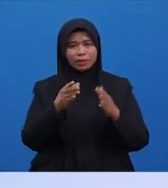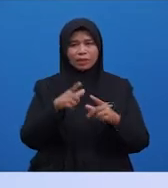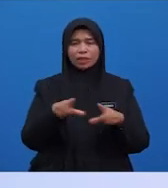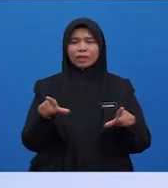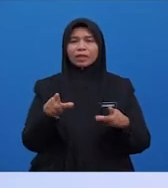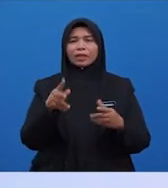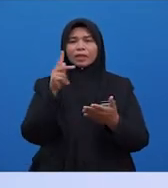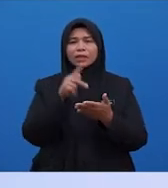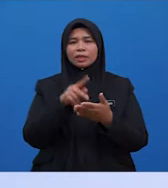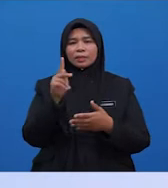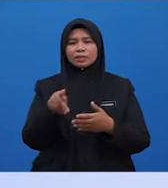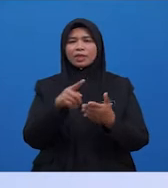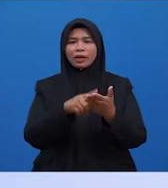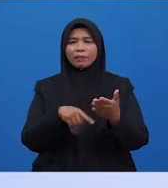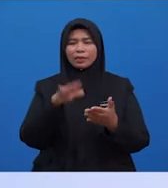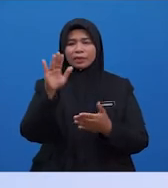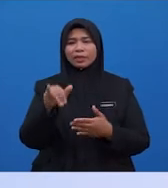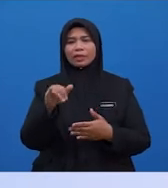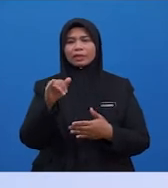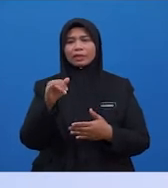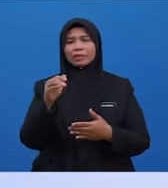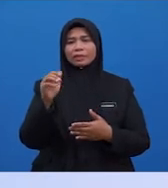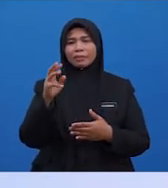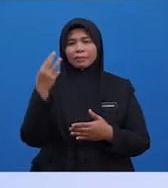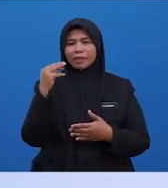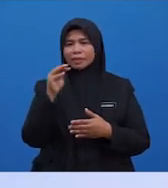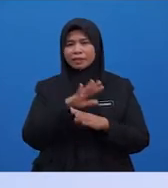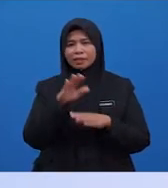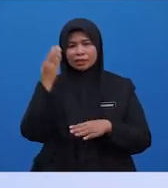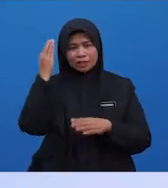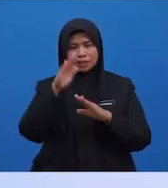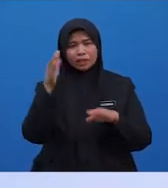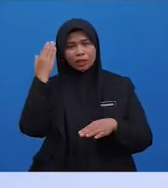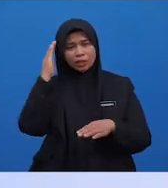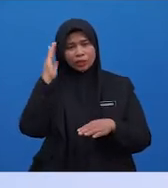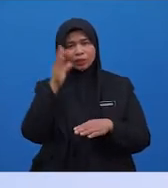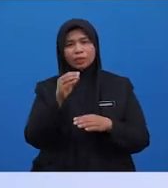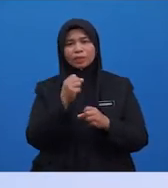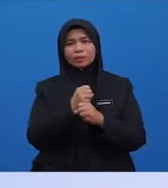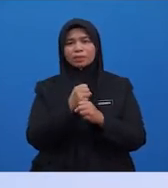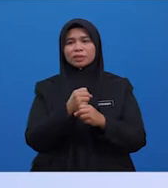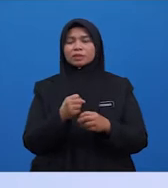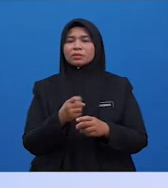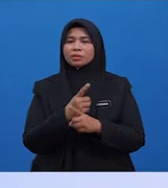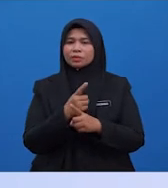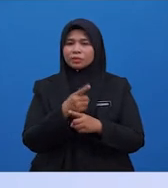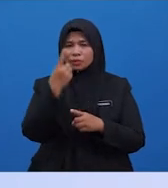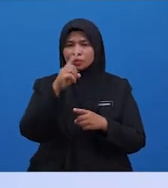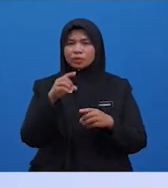lain, mengenal pasti apa yang atlet mereka tidak tahu dan bekerja keras untuk memberikan